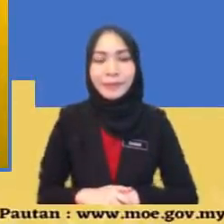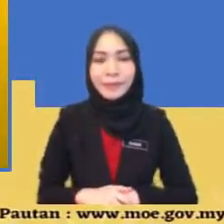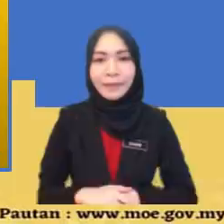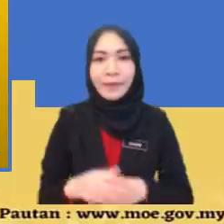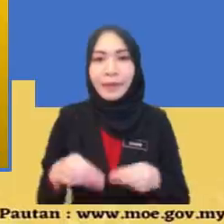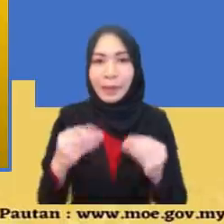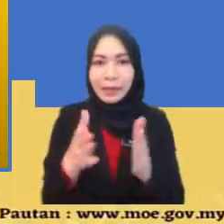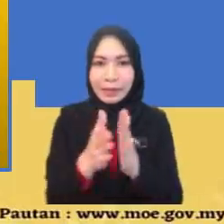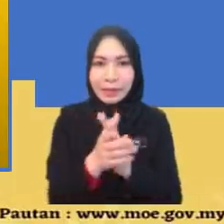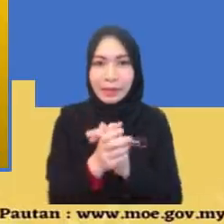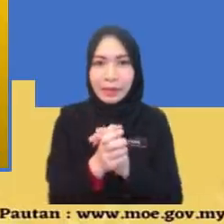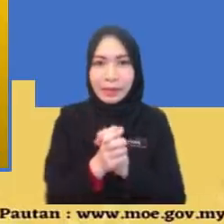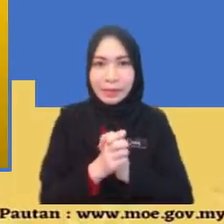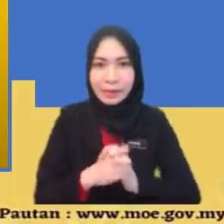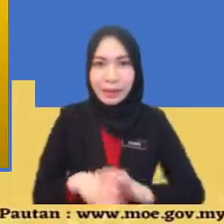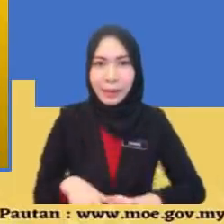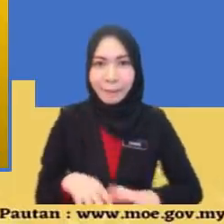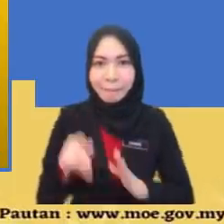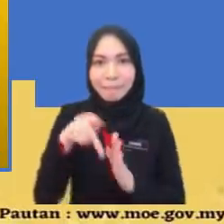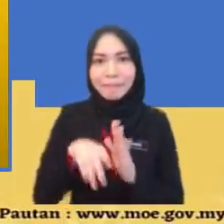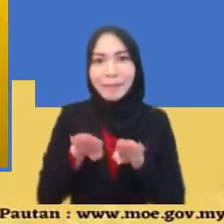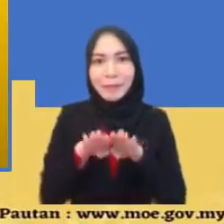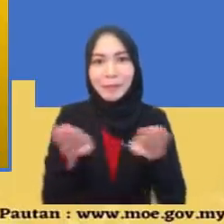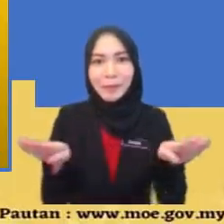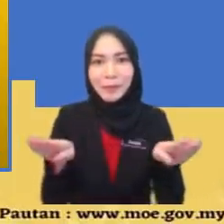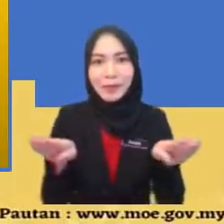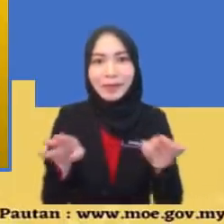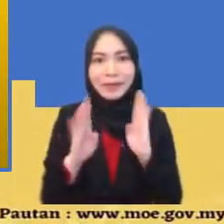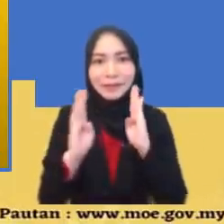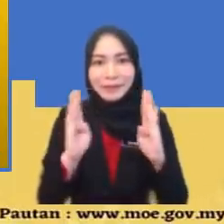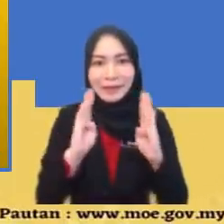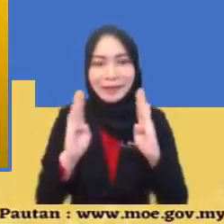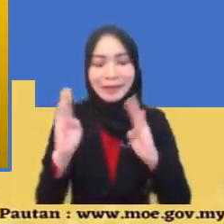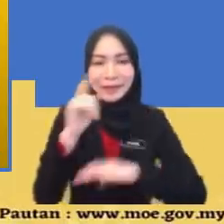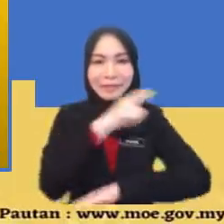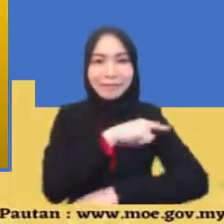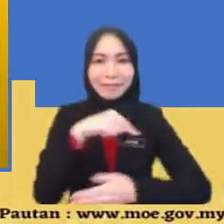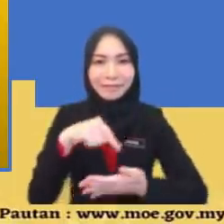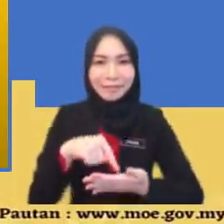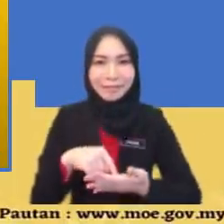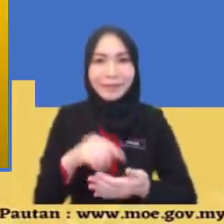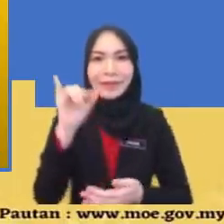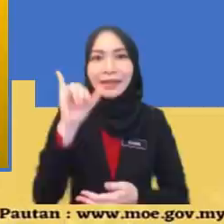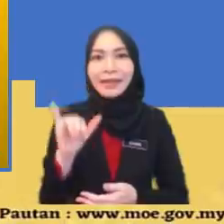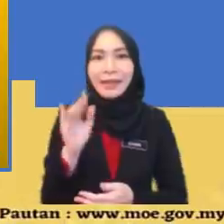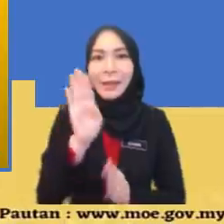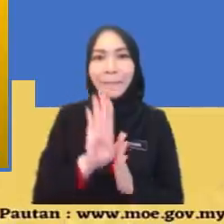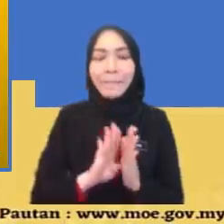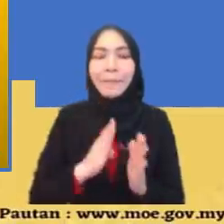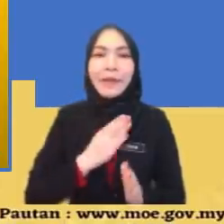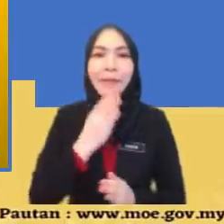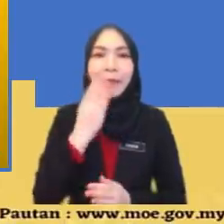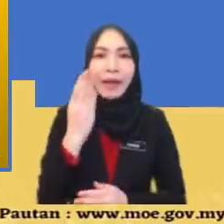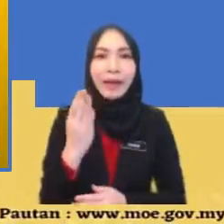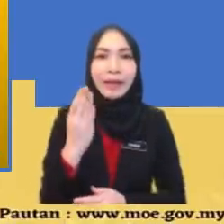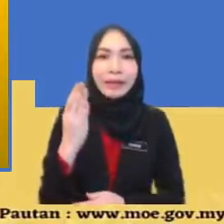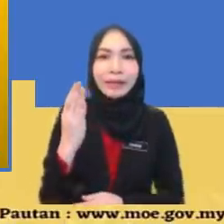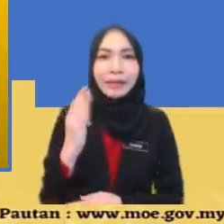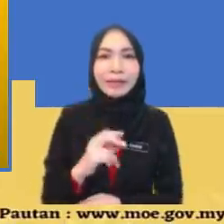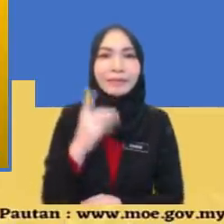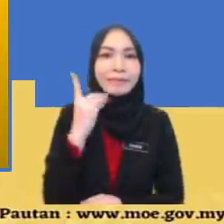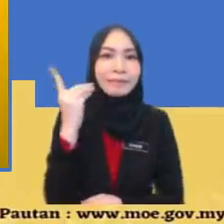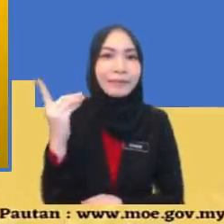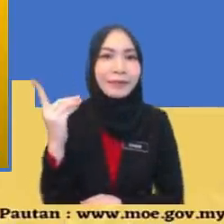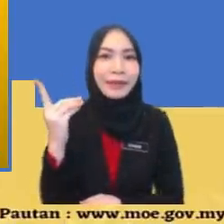dalam talian kita bersua yang berbahagia data entry Hajak Macam mane binti